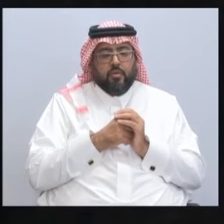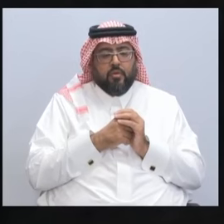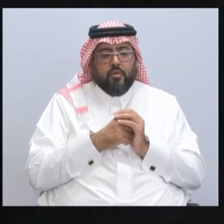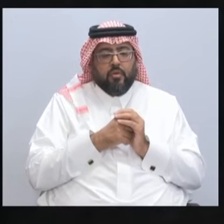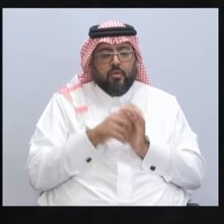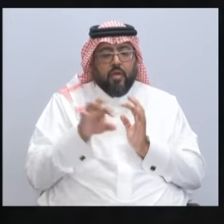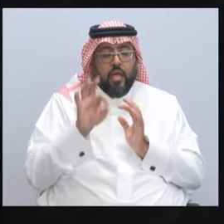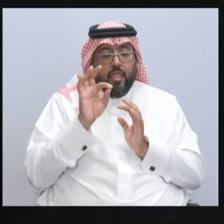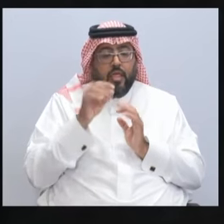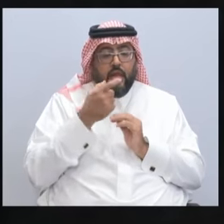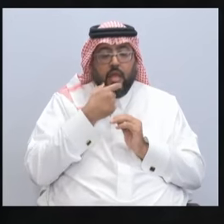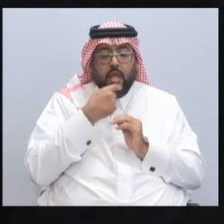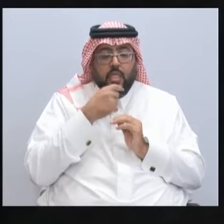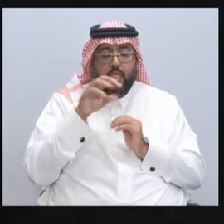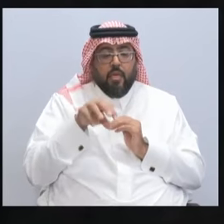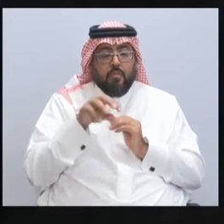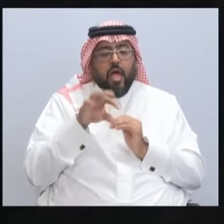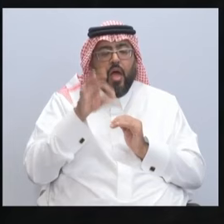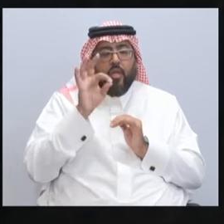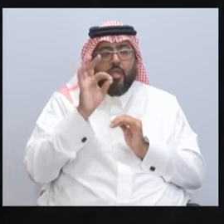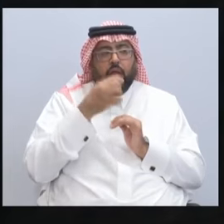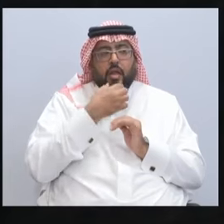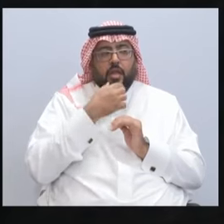واختيرت الرياض مقرا